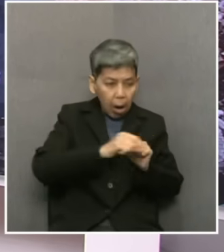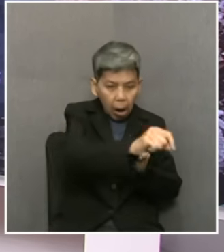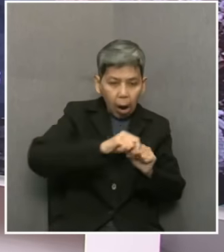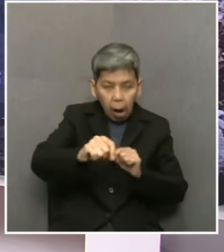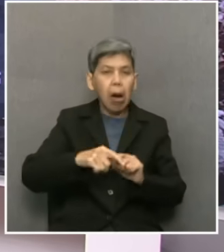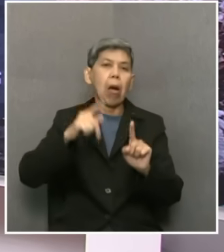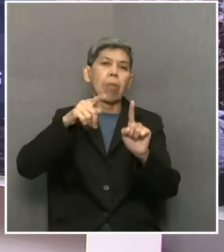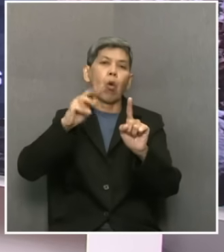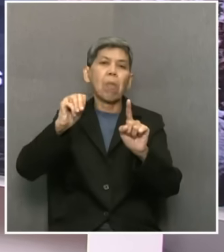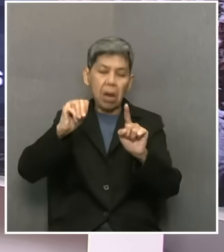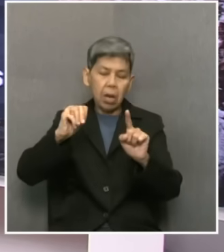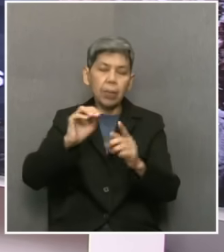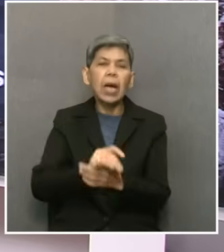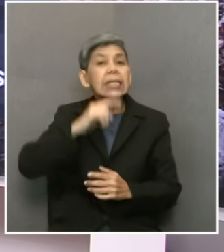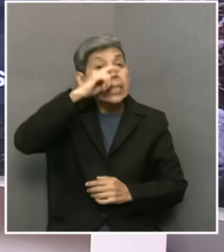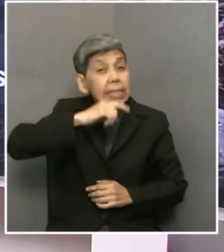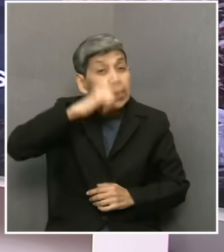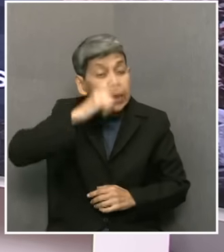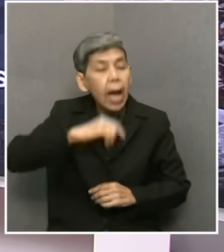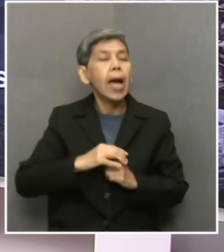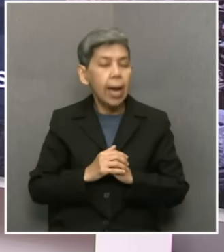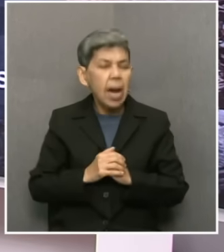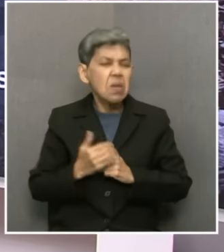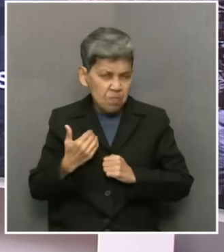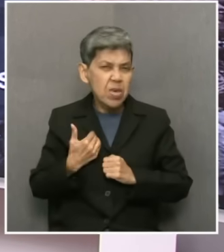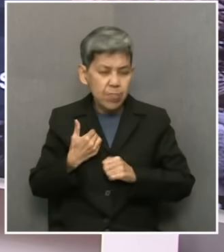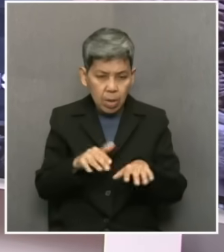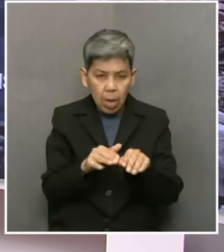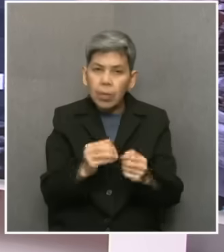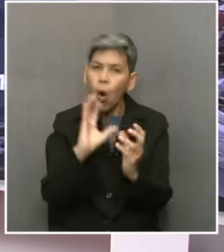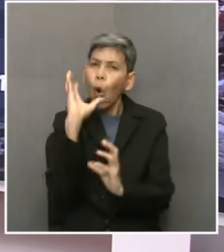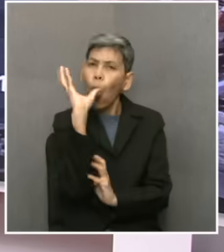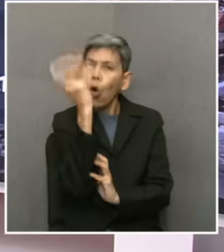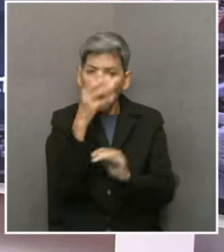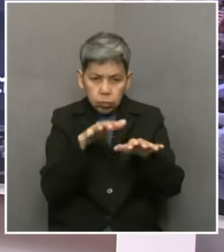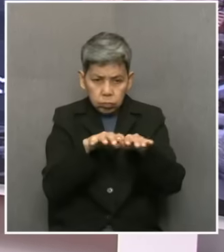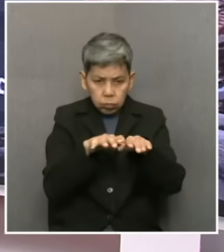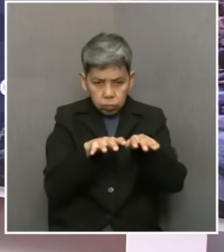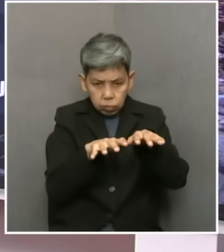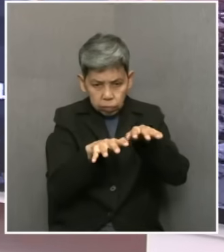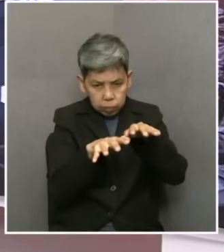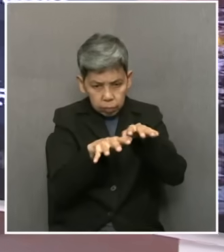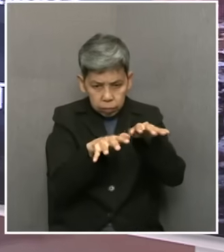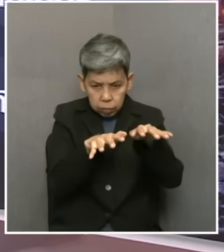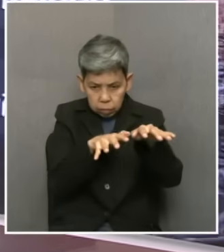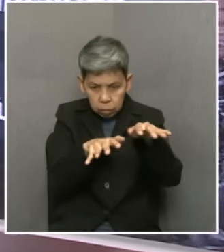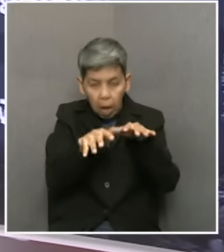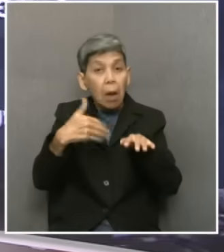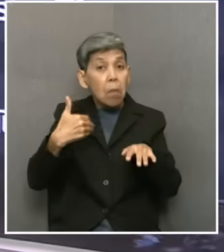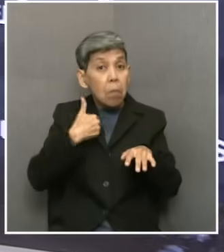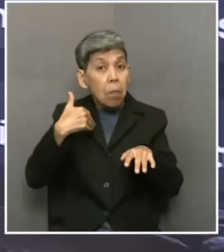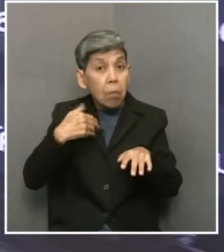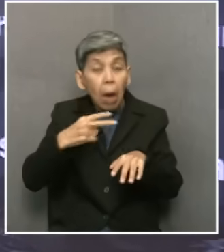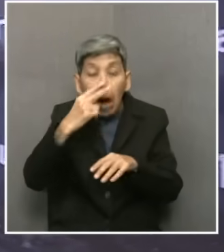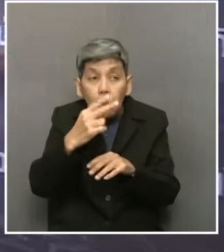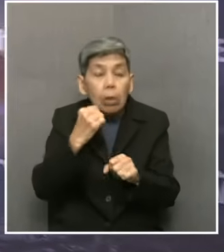กิโลเมตรนะคะไทยเราเองค่ะคุณผู้ชมมีรอยเลื่อนเหมือนกันมีรอยแยกของแผ่นดินเหมือนกันและเหตุการณ์แผ่นดินไหวนั้นจะเกิ